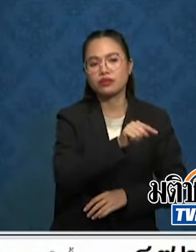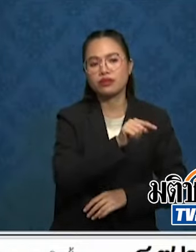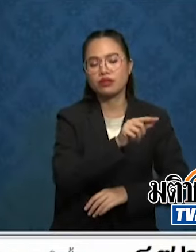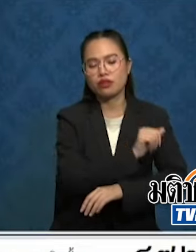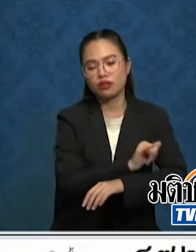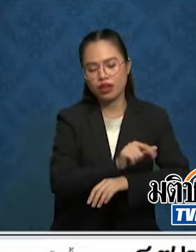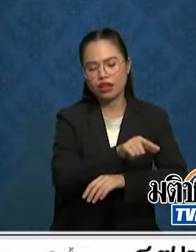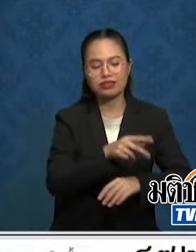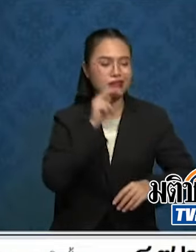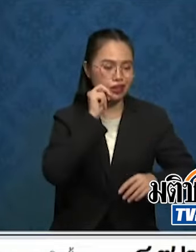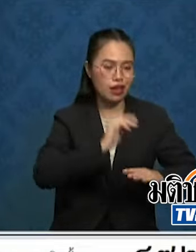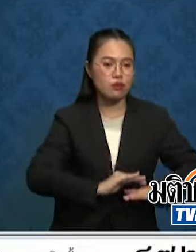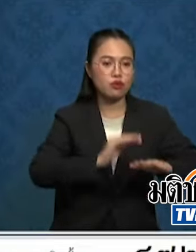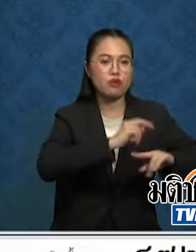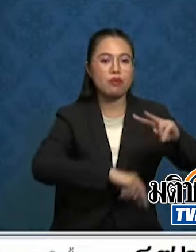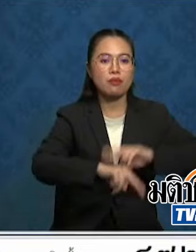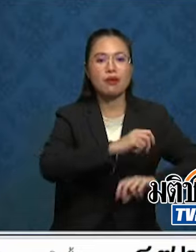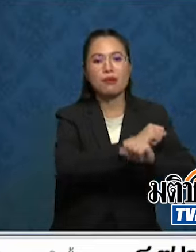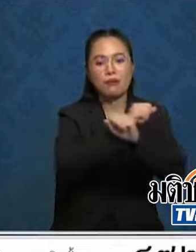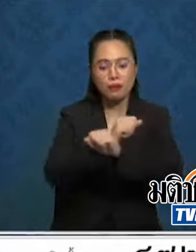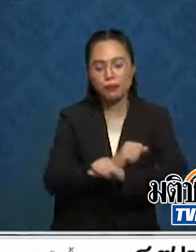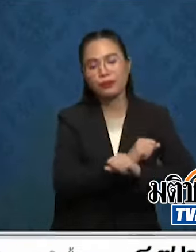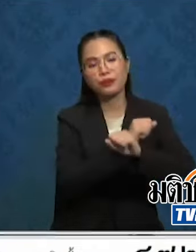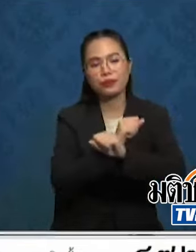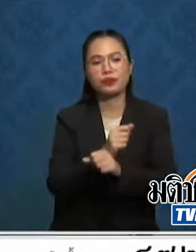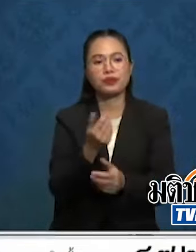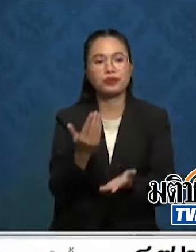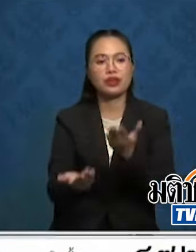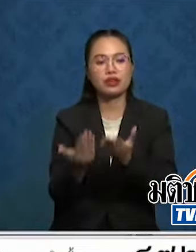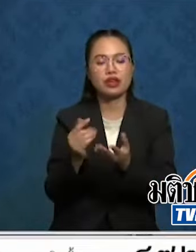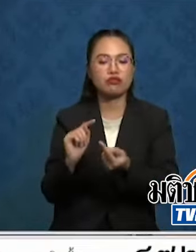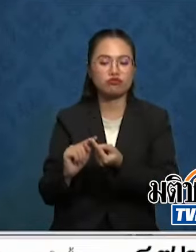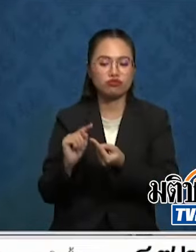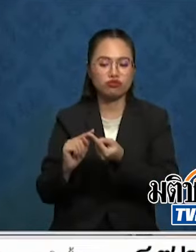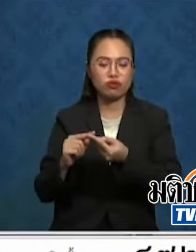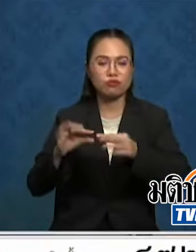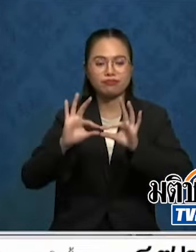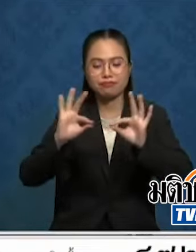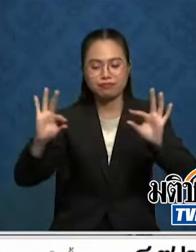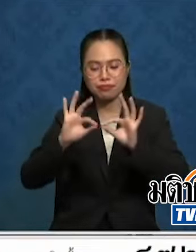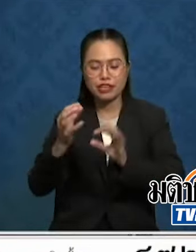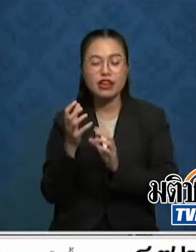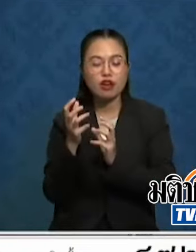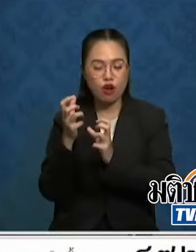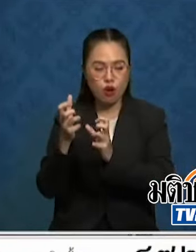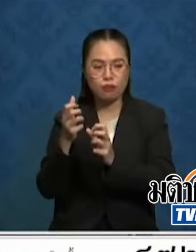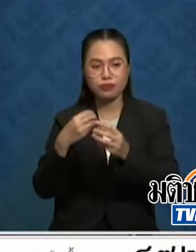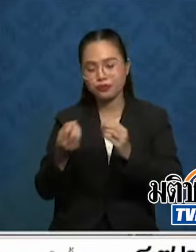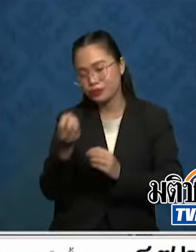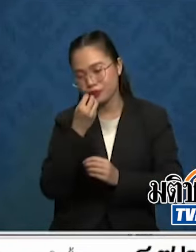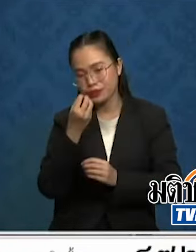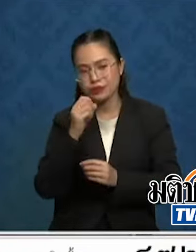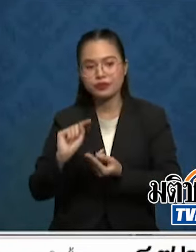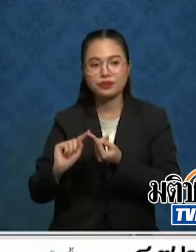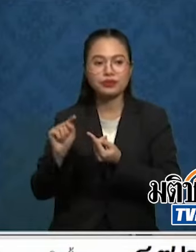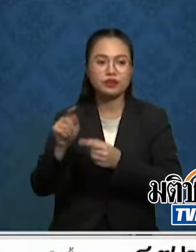ต้องรับน้ำท่วมเพื่อปกป้องพื้นที่เศรษฐกิจนะครับหรือมีหมี่กรอบนะครับสมุนไพรจากตำบลบางหลวงโดดนะครับที่เกิดจ